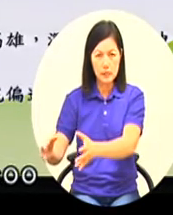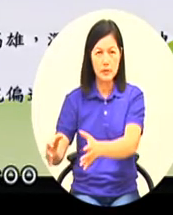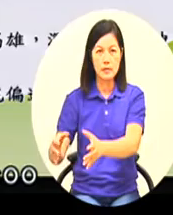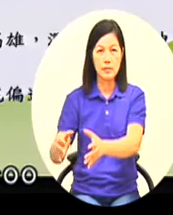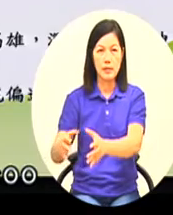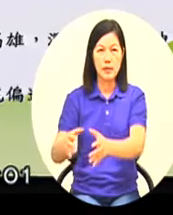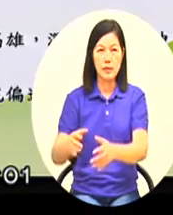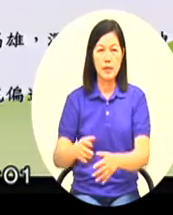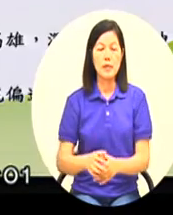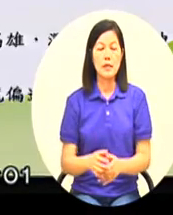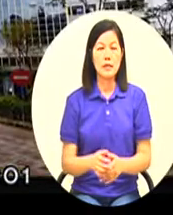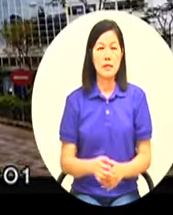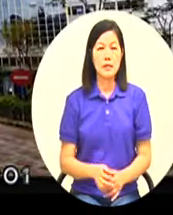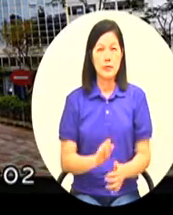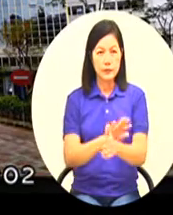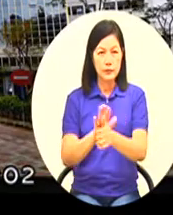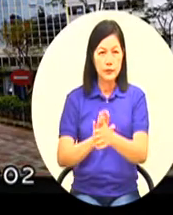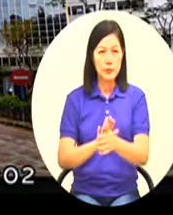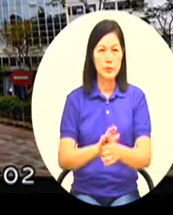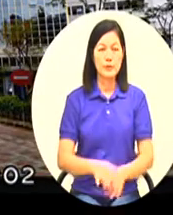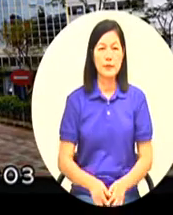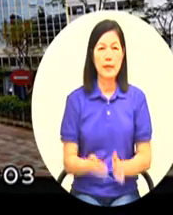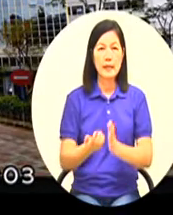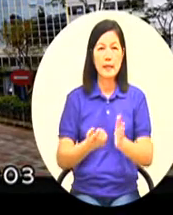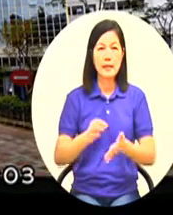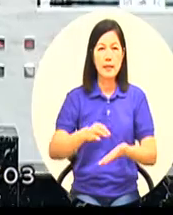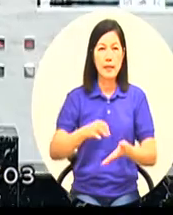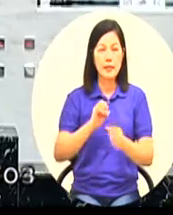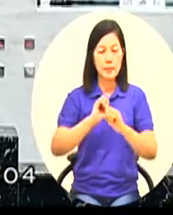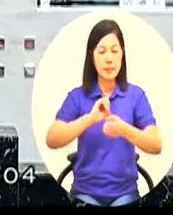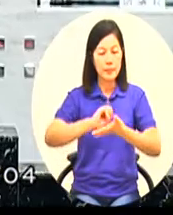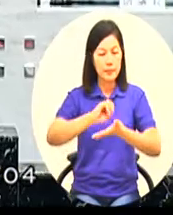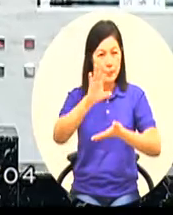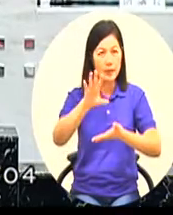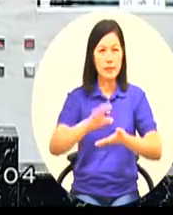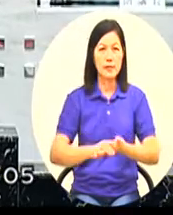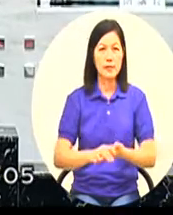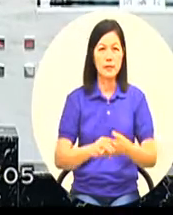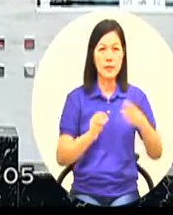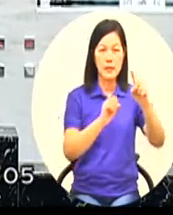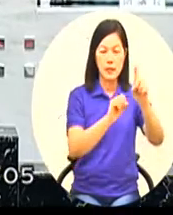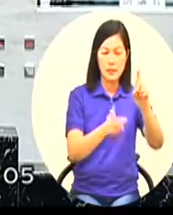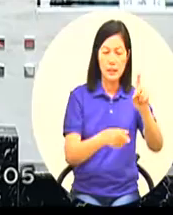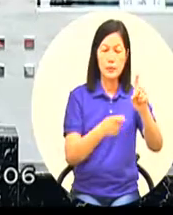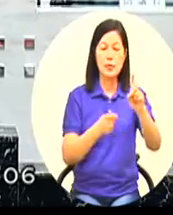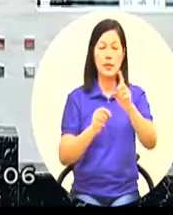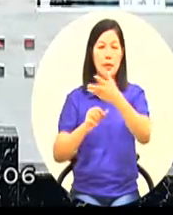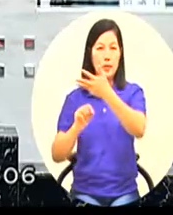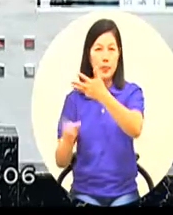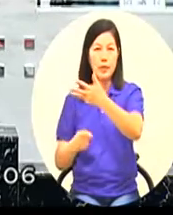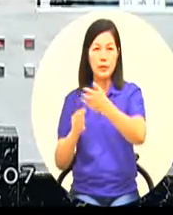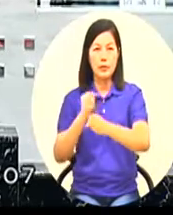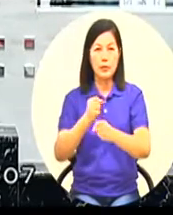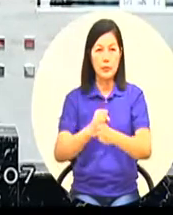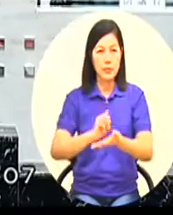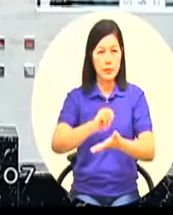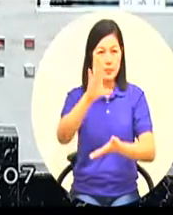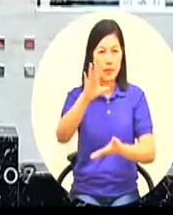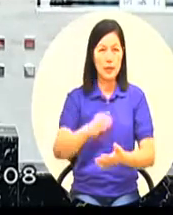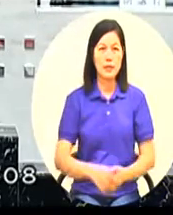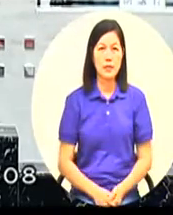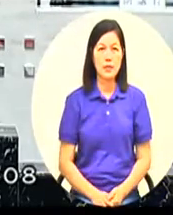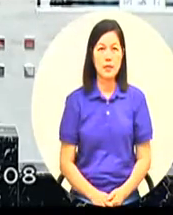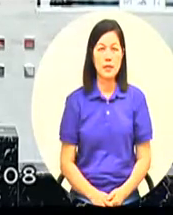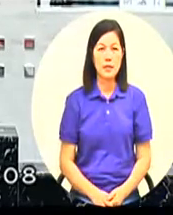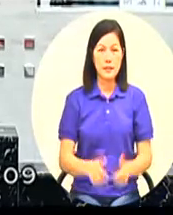疗服务。那以上就是卫生局在今年1月到8月的一个我们的工作内容报告。那敬请各位议员